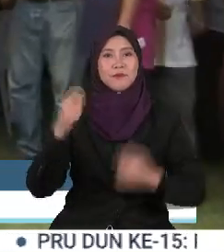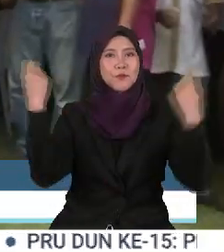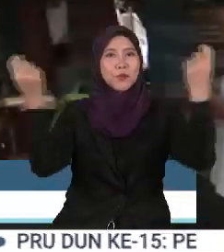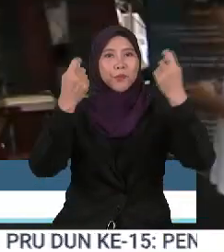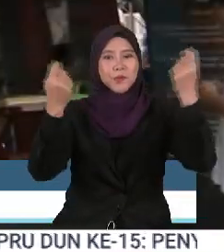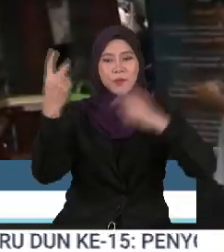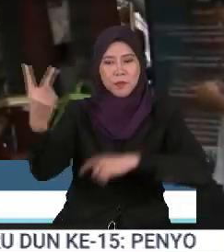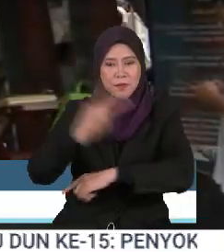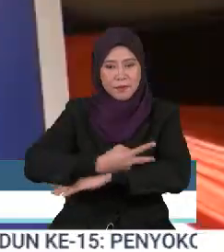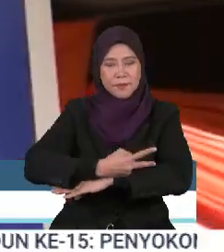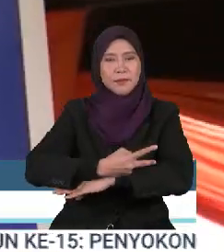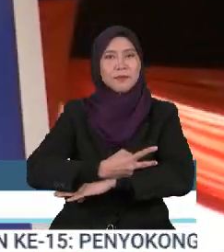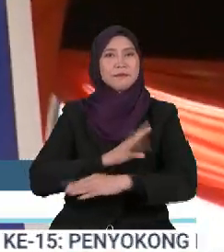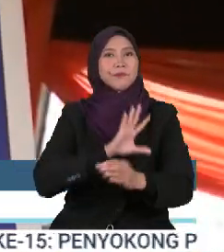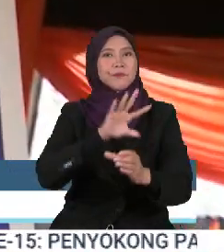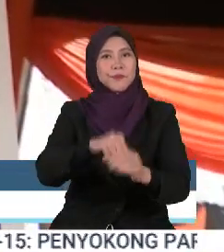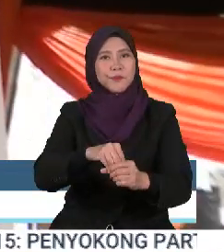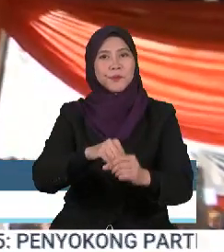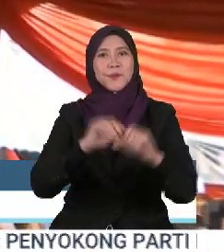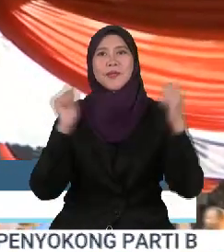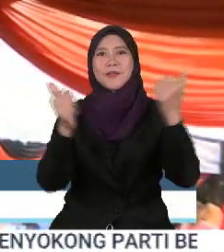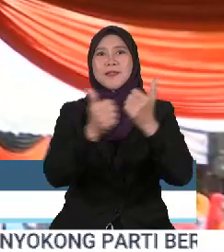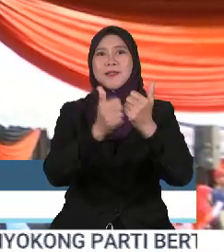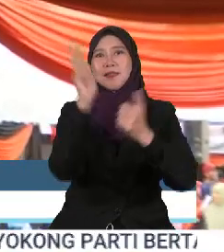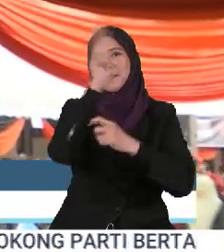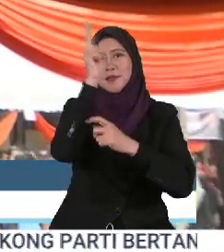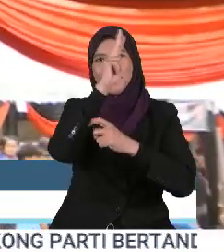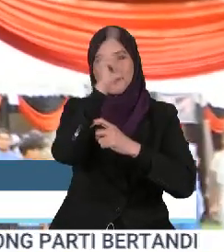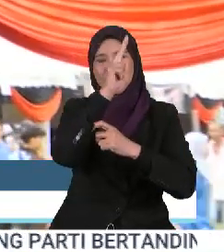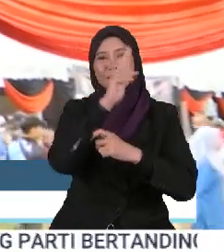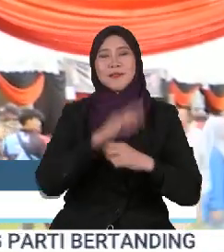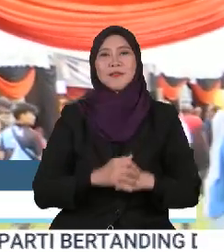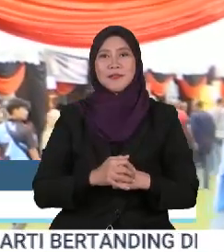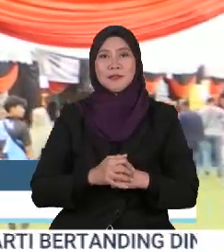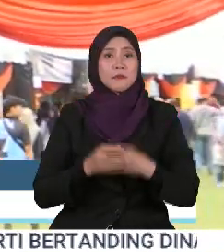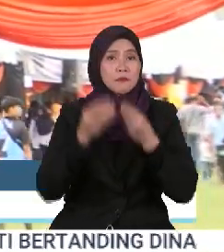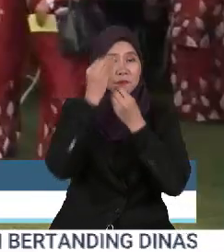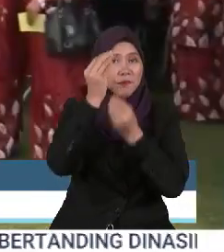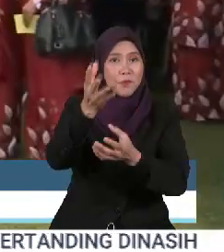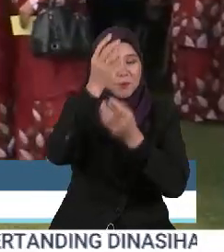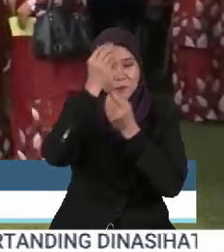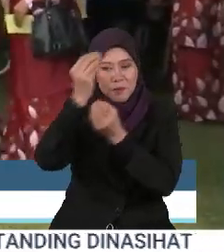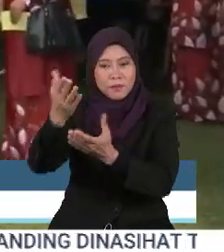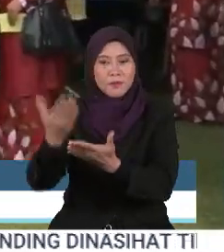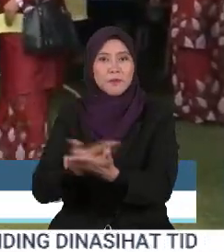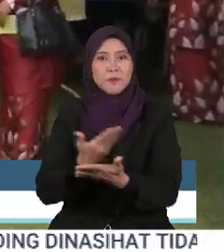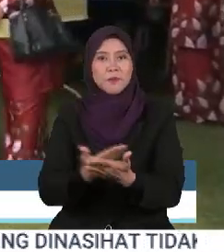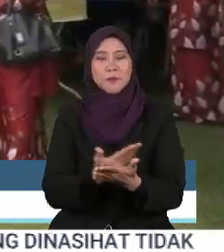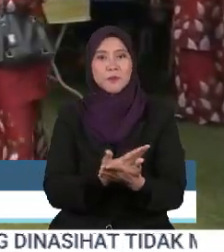ini turut di stay pelembaga agency dan jabatan kerajaan bagi memberi informasi terkini